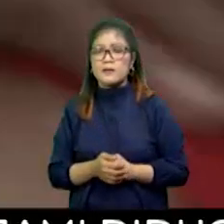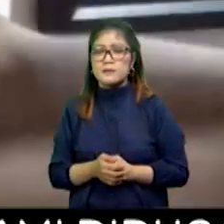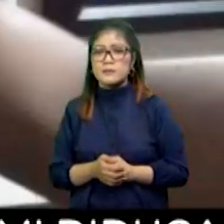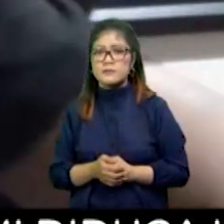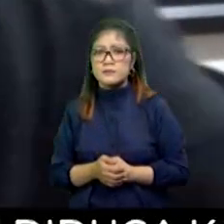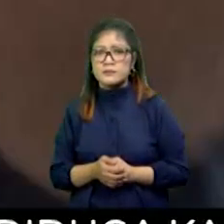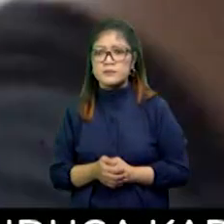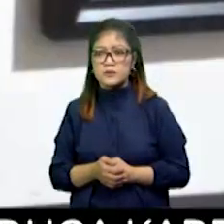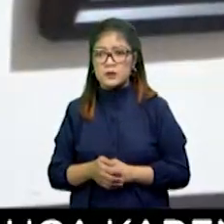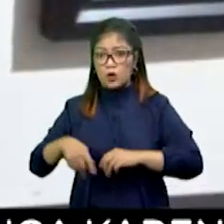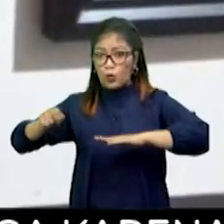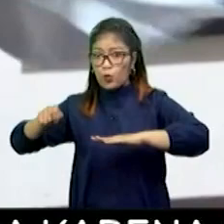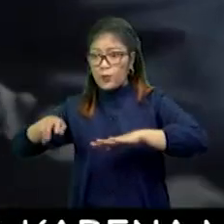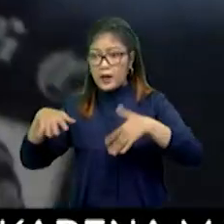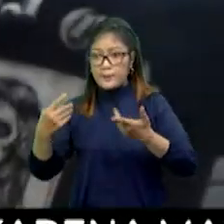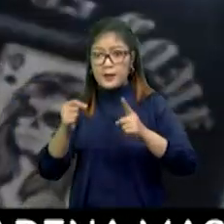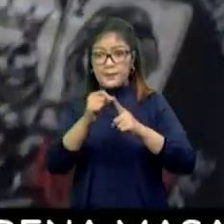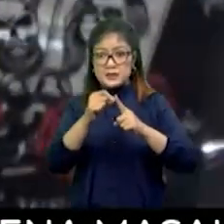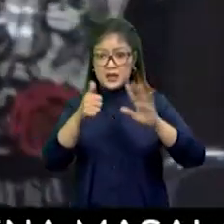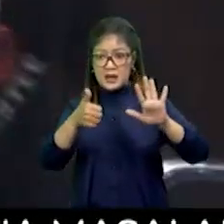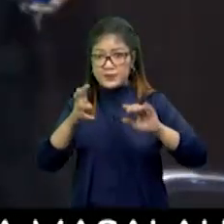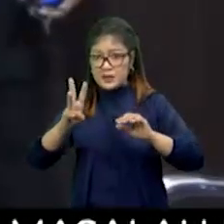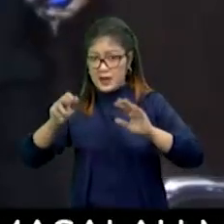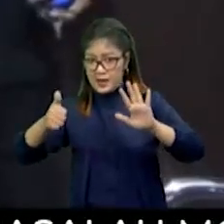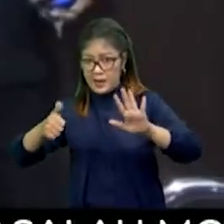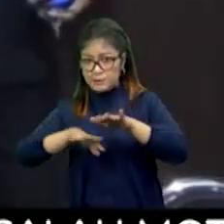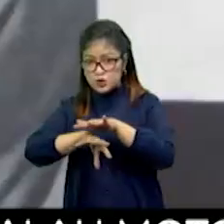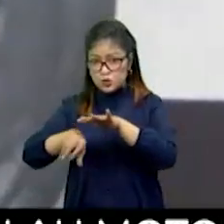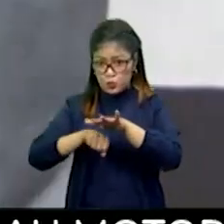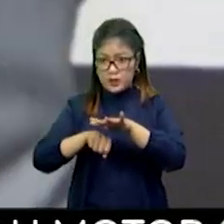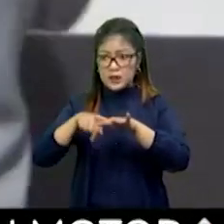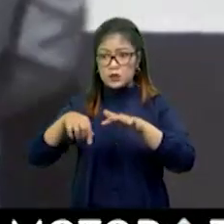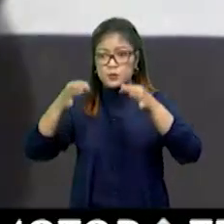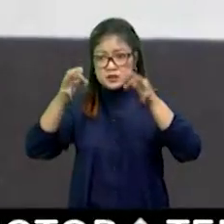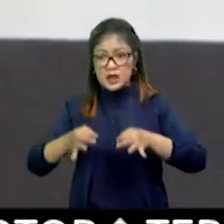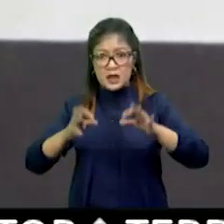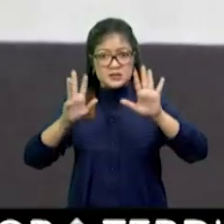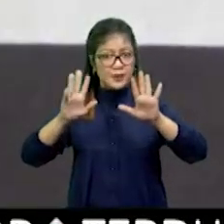Pelaku dijerat pasal 363 KUHP tentang pencurian dengan ancaman 9 tahun penjara.